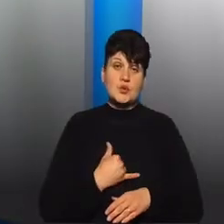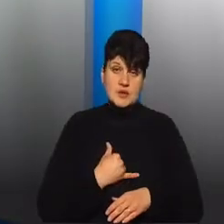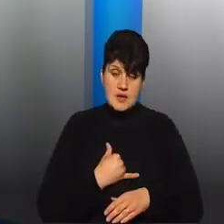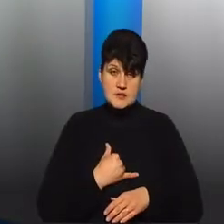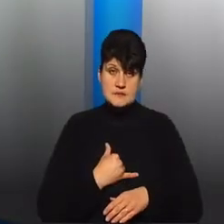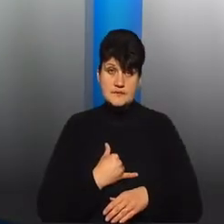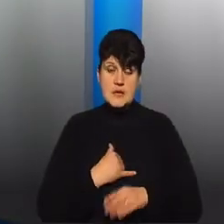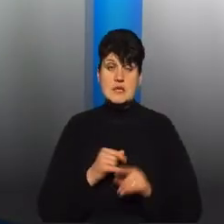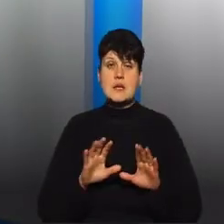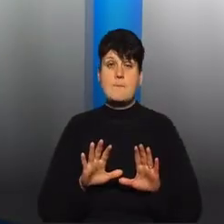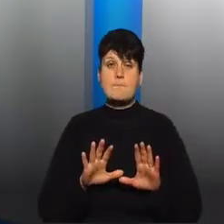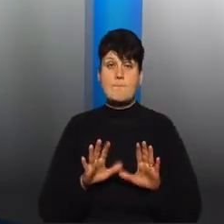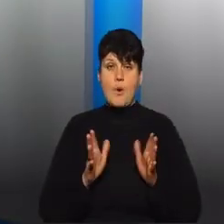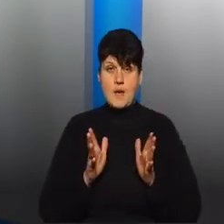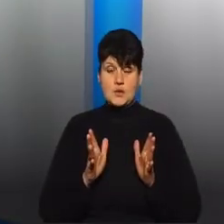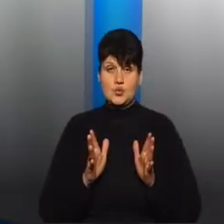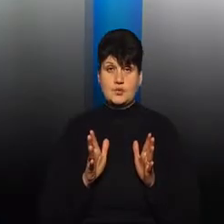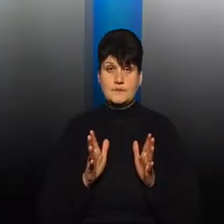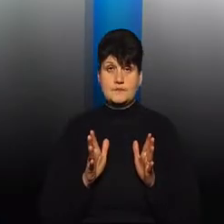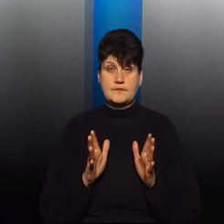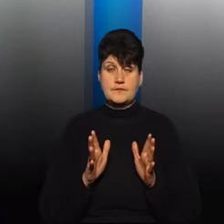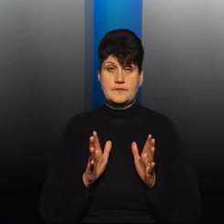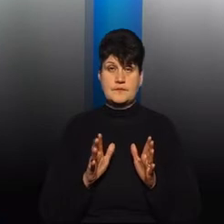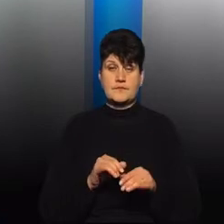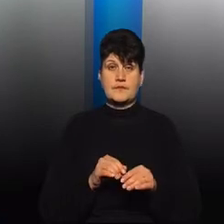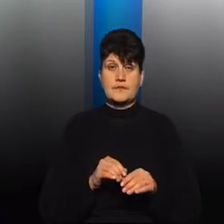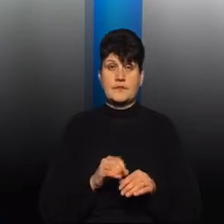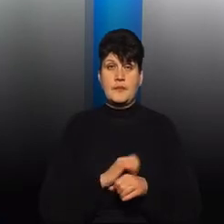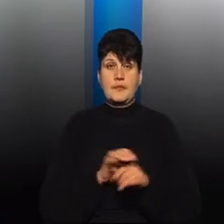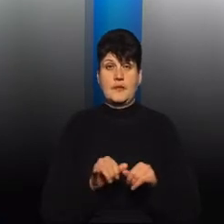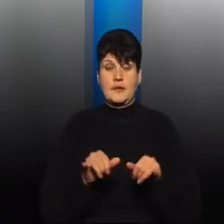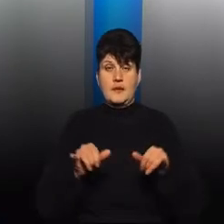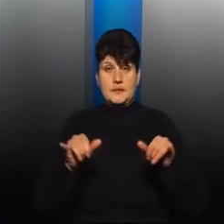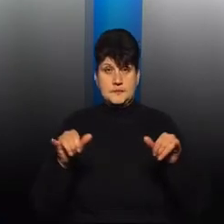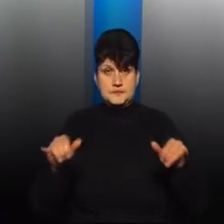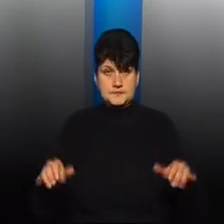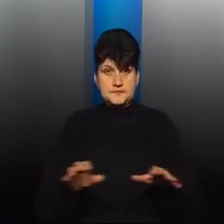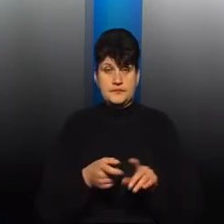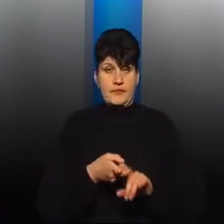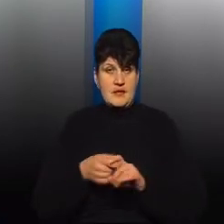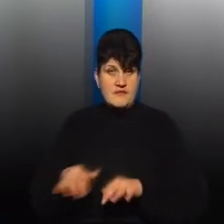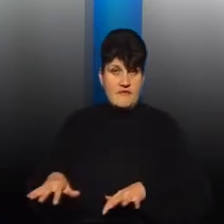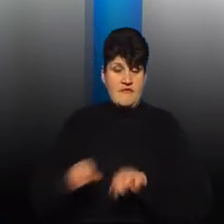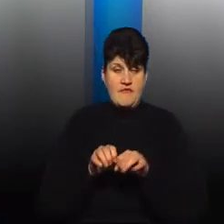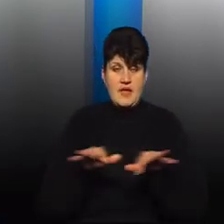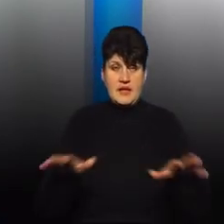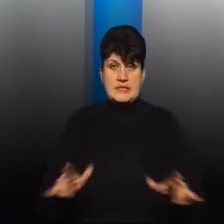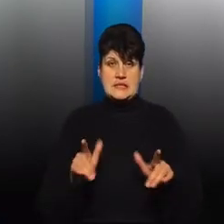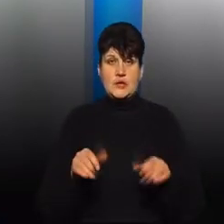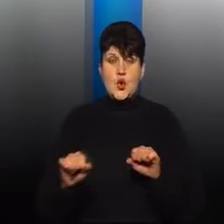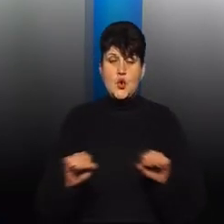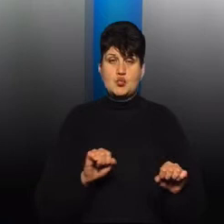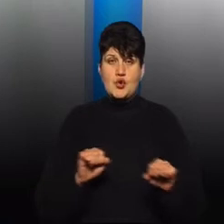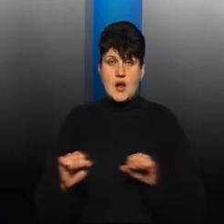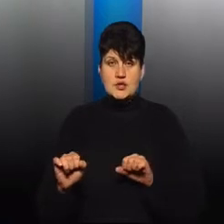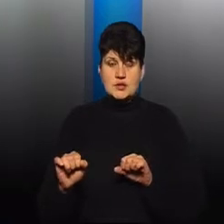моменту епідемії, початку епідемії коронавірусної інфекції, згідно розпорядження